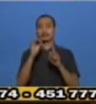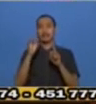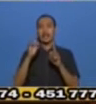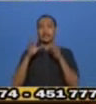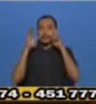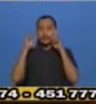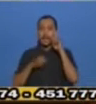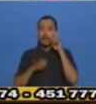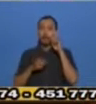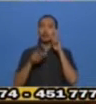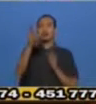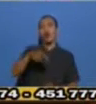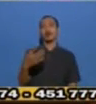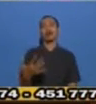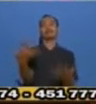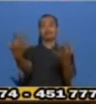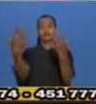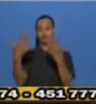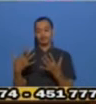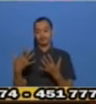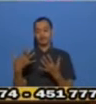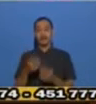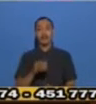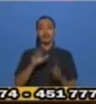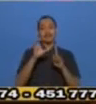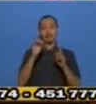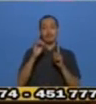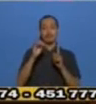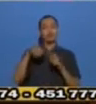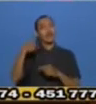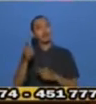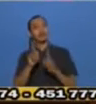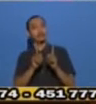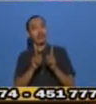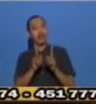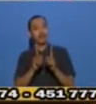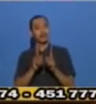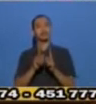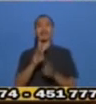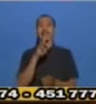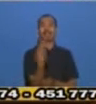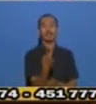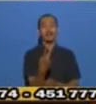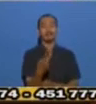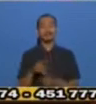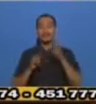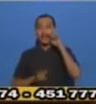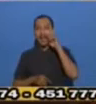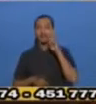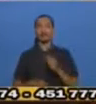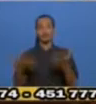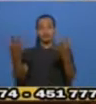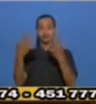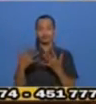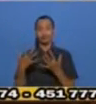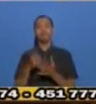juga demikian. Jangan karena kalau onsite atau dengan online itu kan kemeruyuk gitu